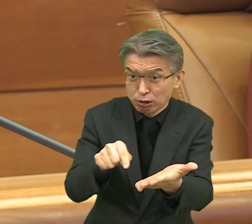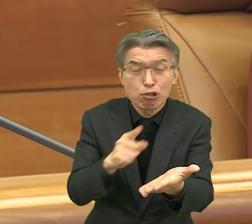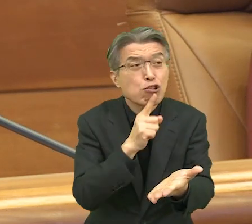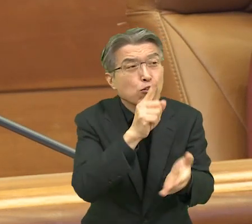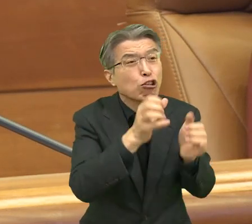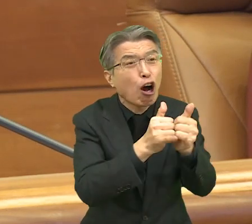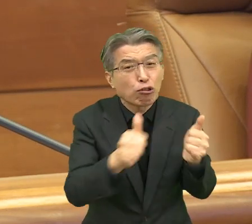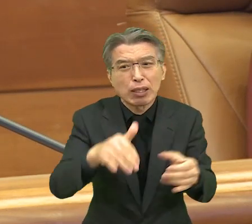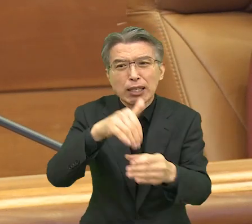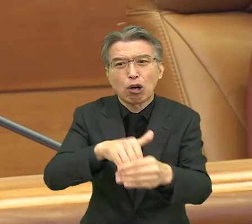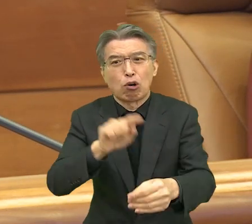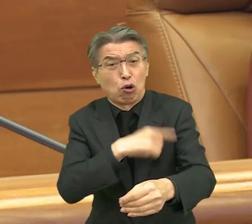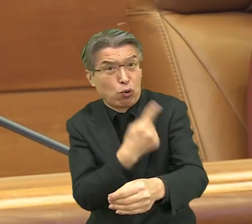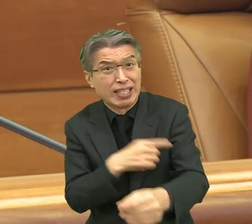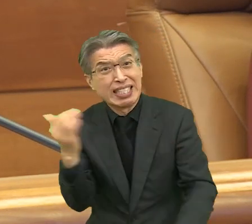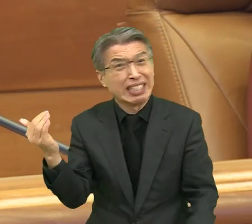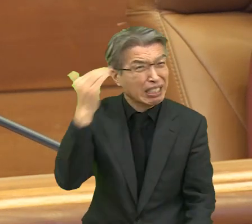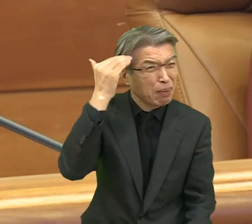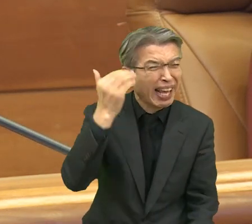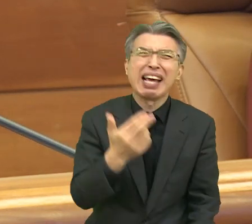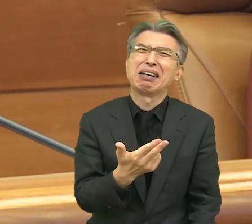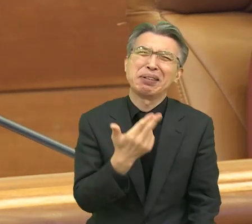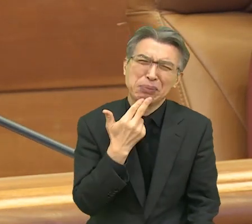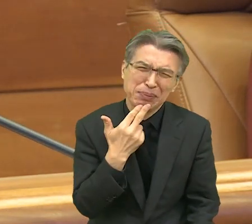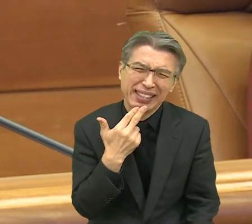선거권을 침해하지 않습니다. 이상입니다.